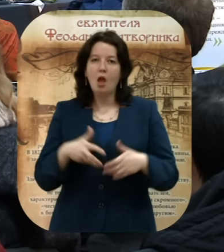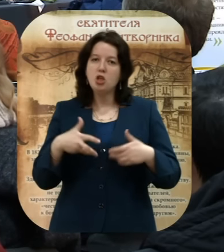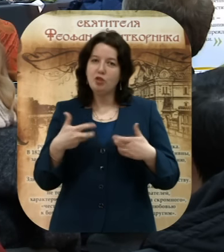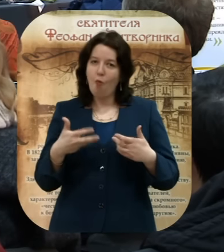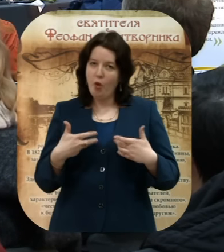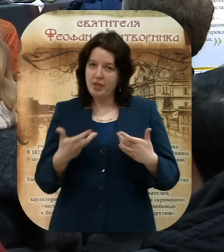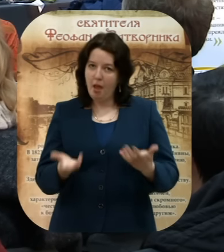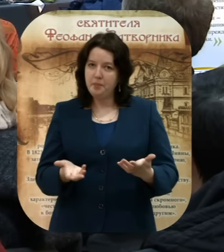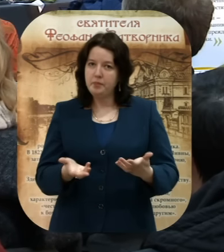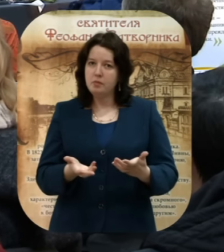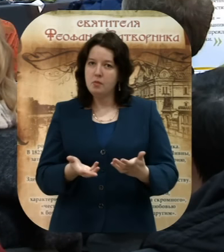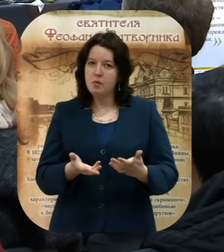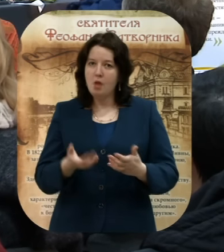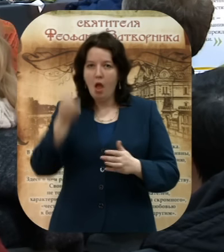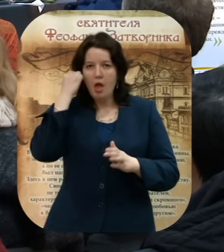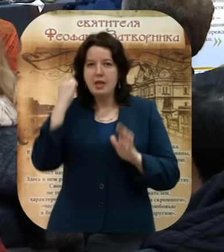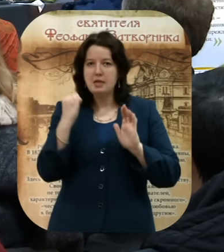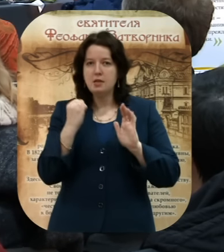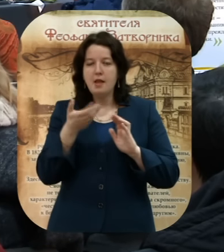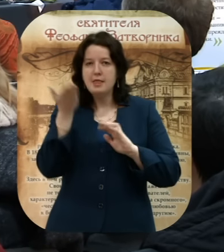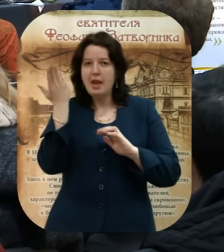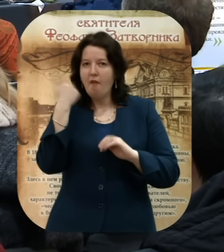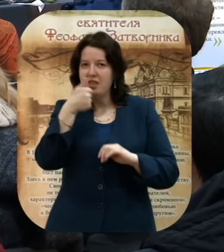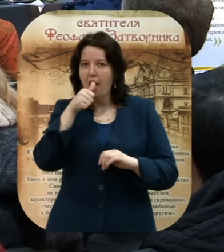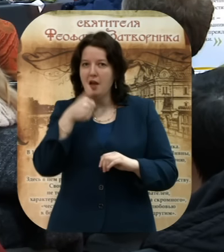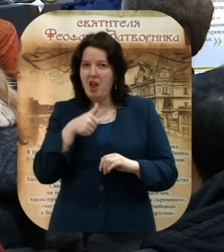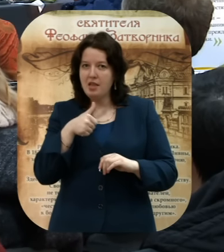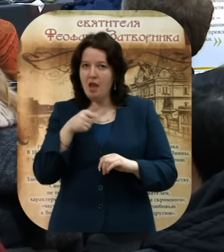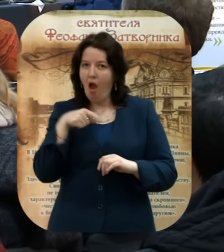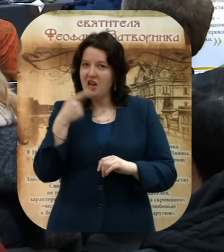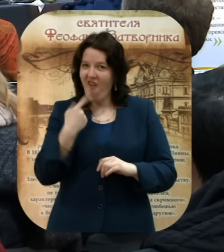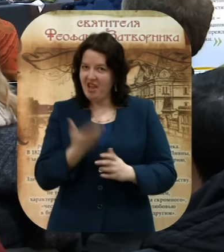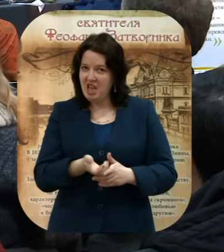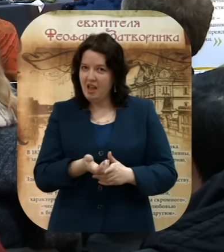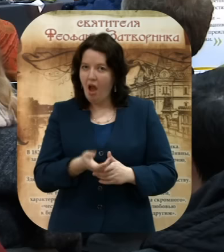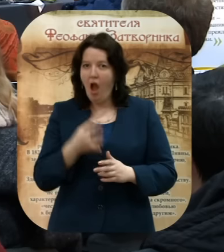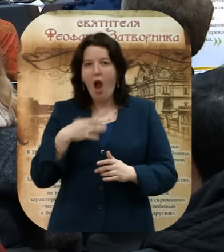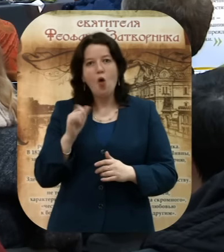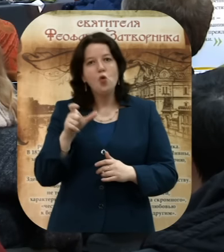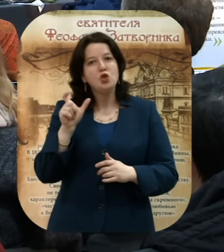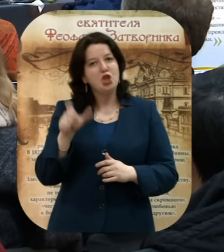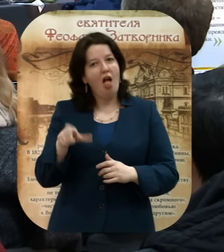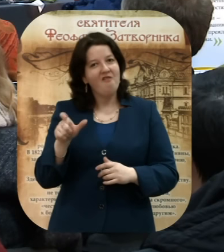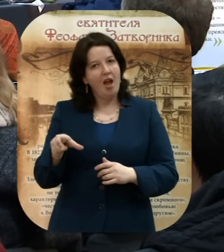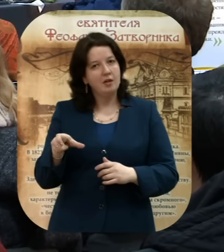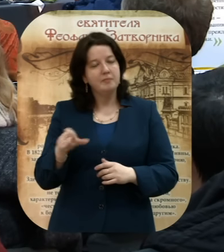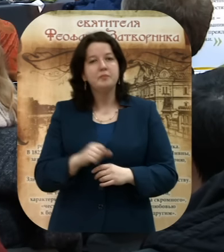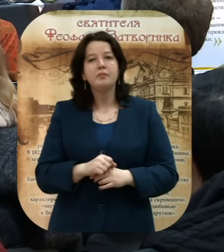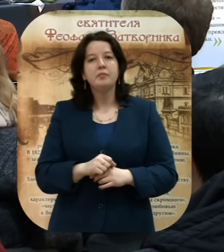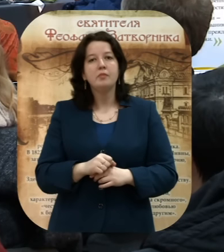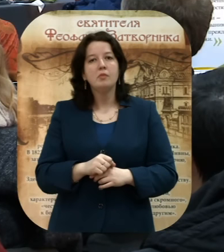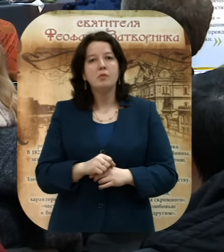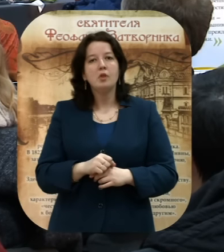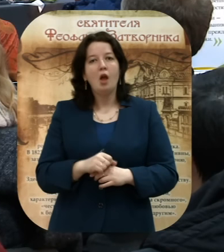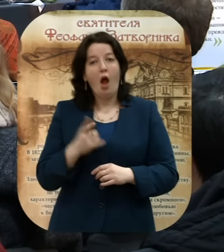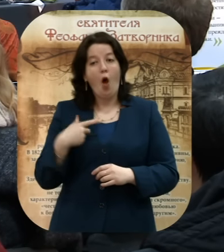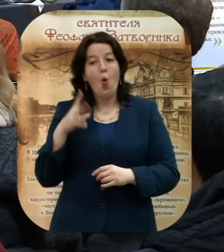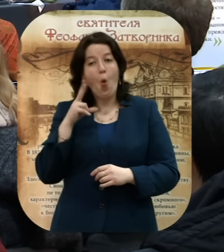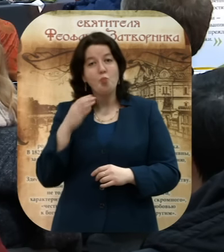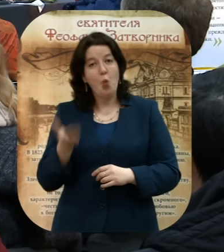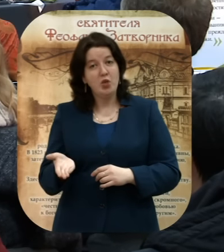Животные, древние греки говорили. А у человека... Так, у